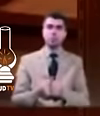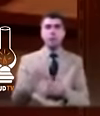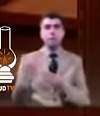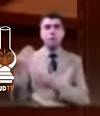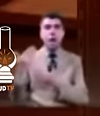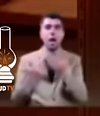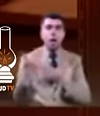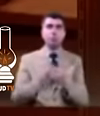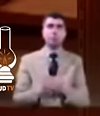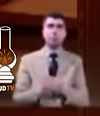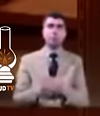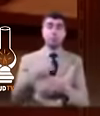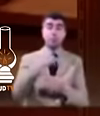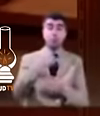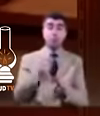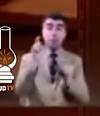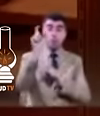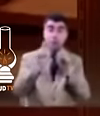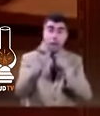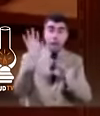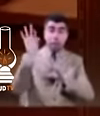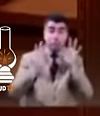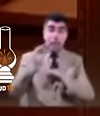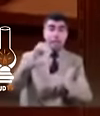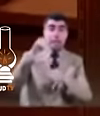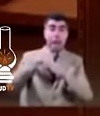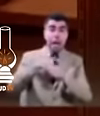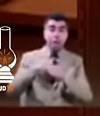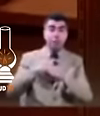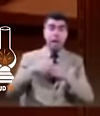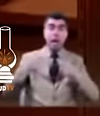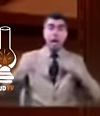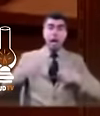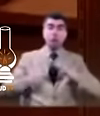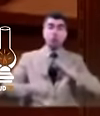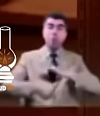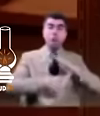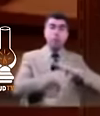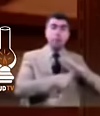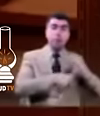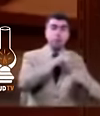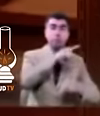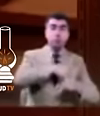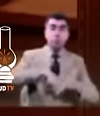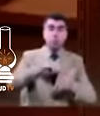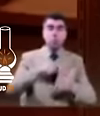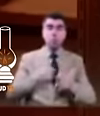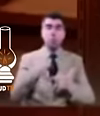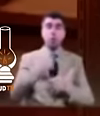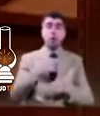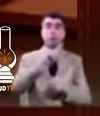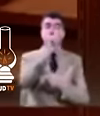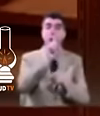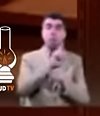هذا التوجه ديال الثقة في المنتخبين رؤساء المجالس والمكاتب ديالهم، واللي بالمناسبة حتى هما